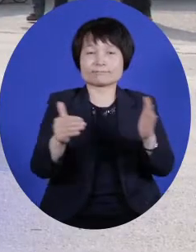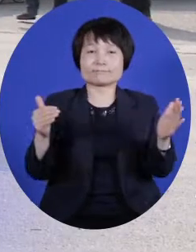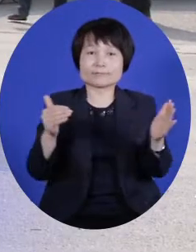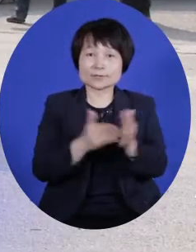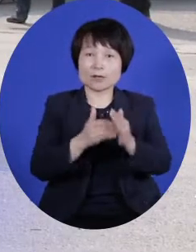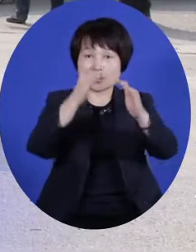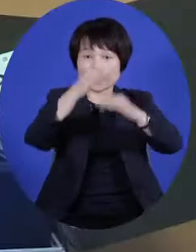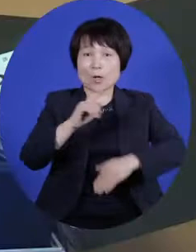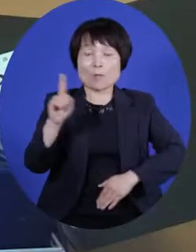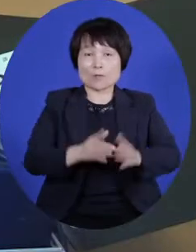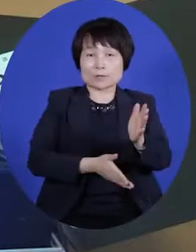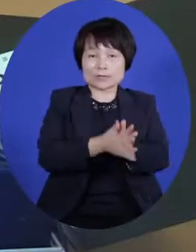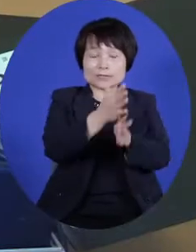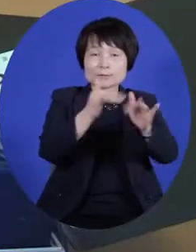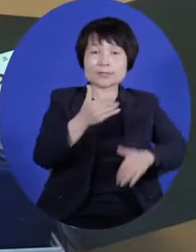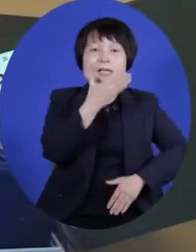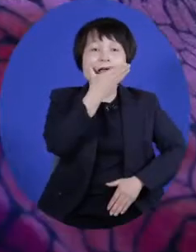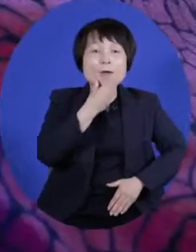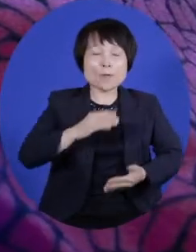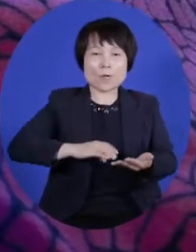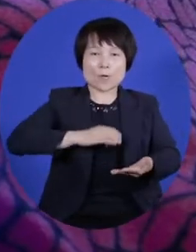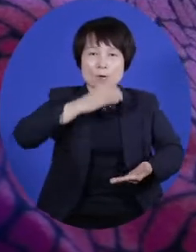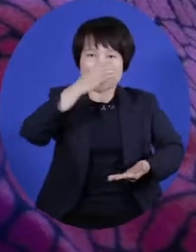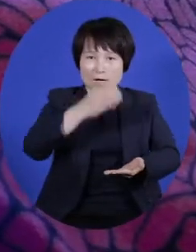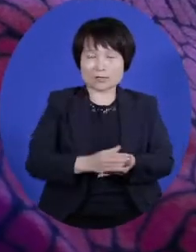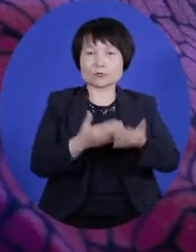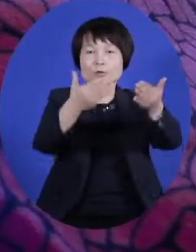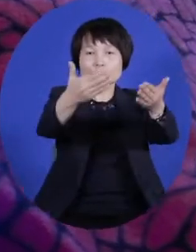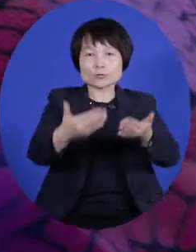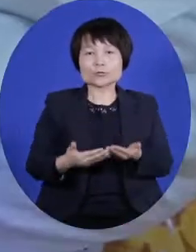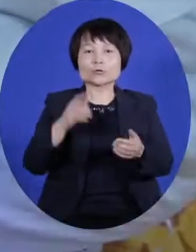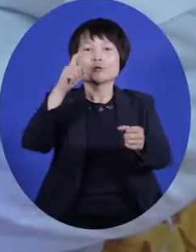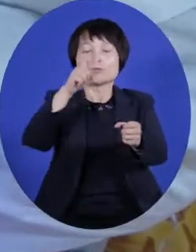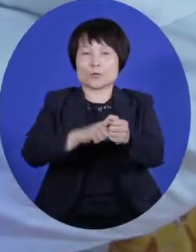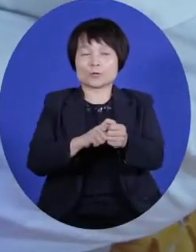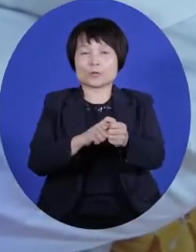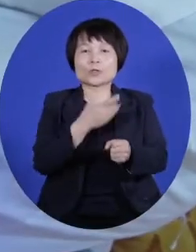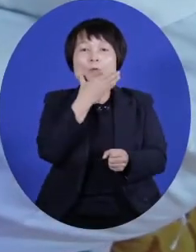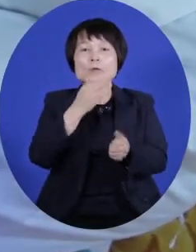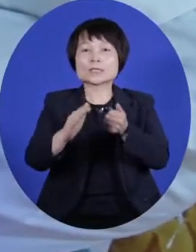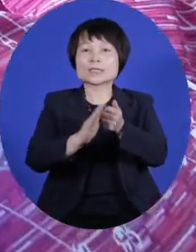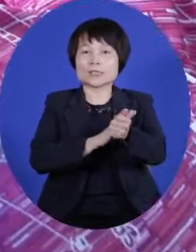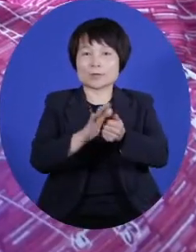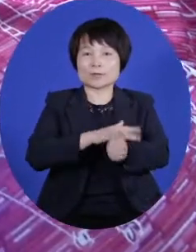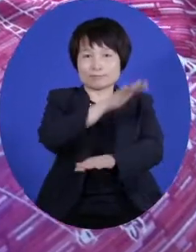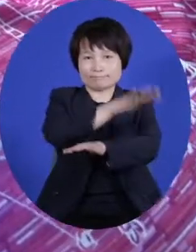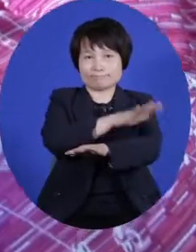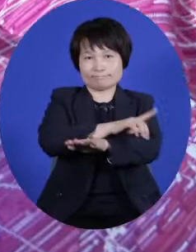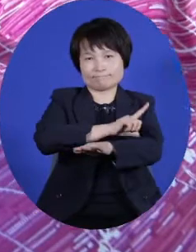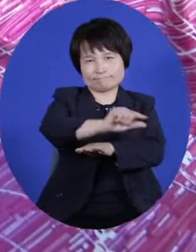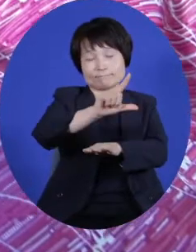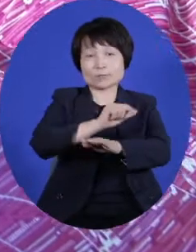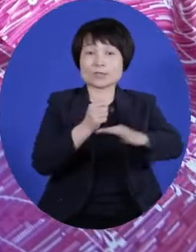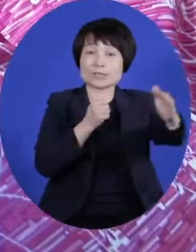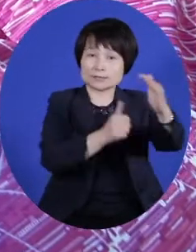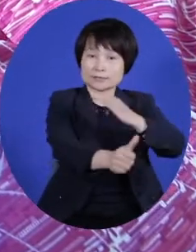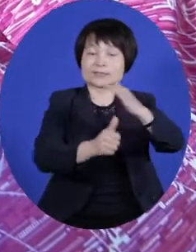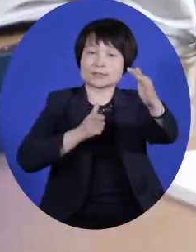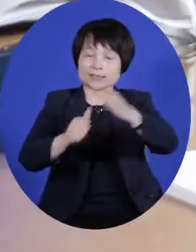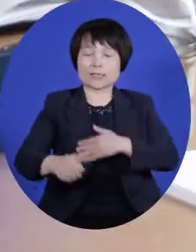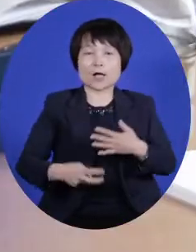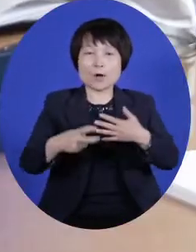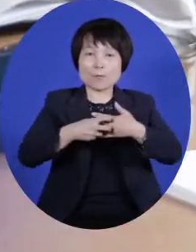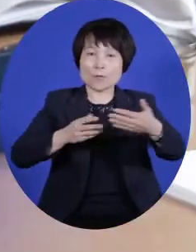찾아가는 주민지원서비스는 시민들에게 행복과 감동을 주는 복지서비스 구현을 위해 농촌지역 마을을 찾아가는